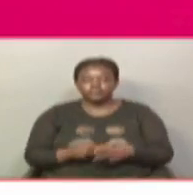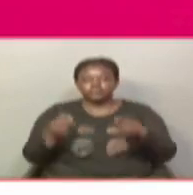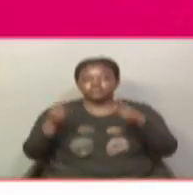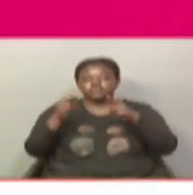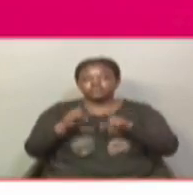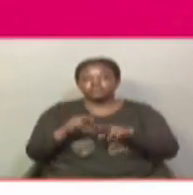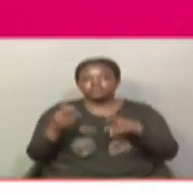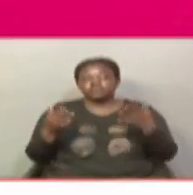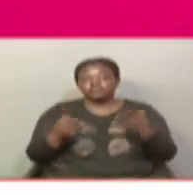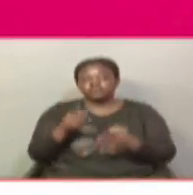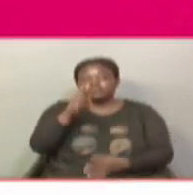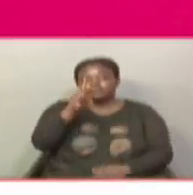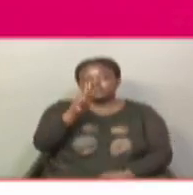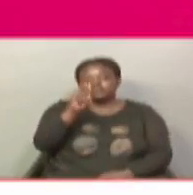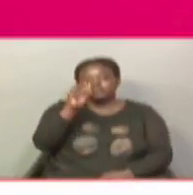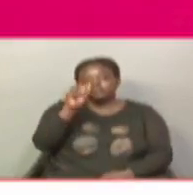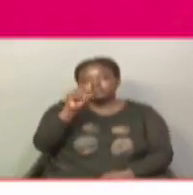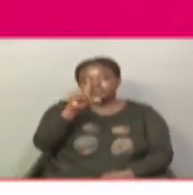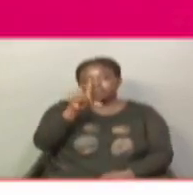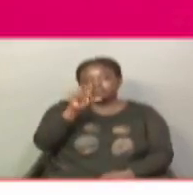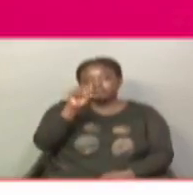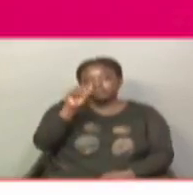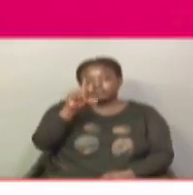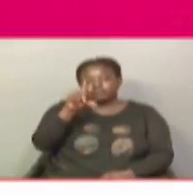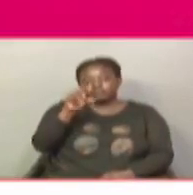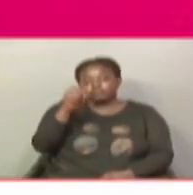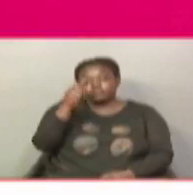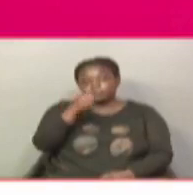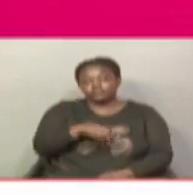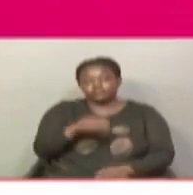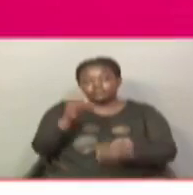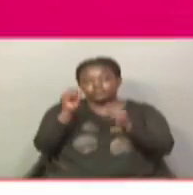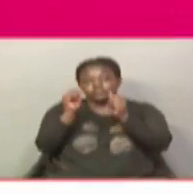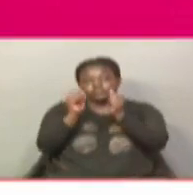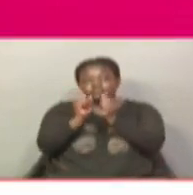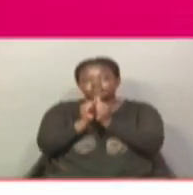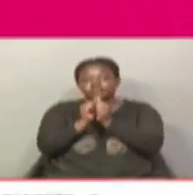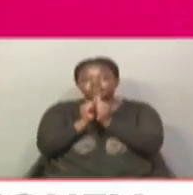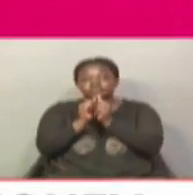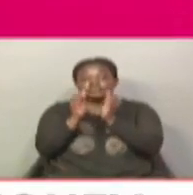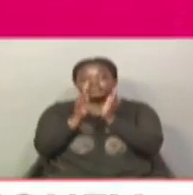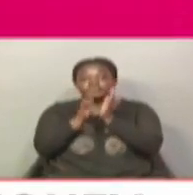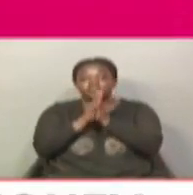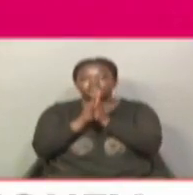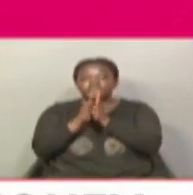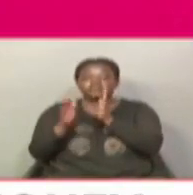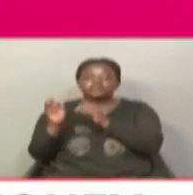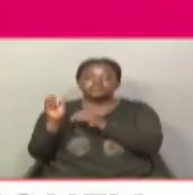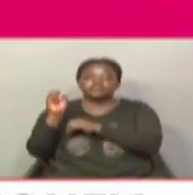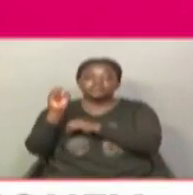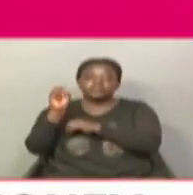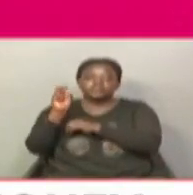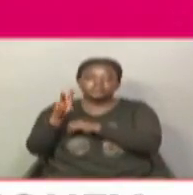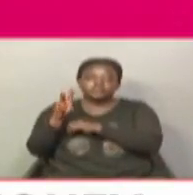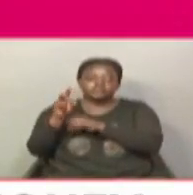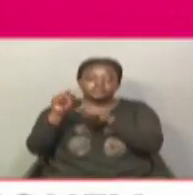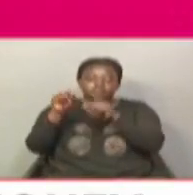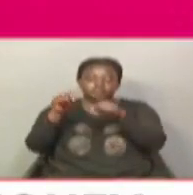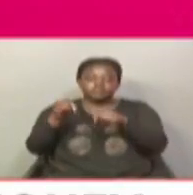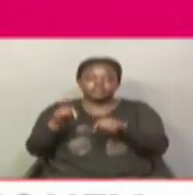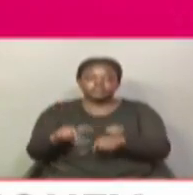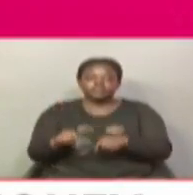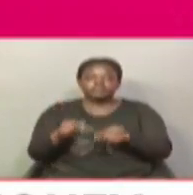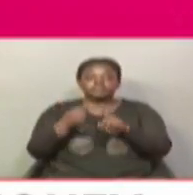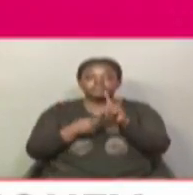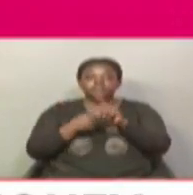ku kisaawe e Kololo ng'ennaku z'omwezi 10 okutuukira ddala ng'ennaku z'omwezi 12 omwezi guno.